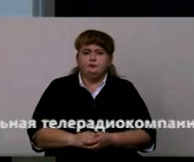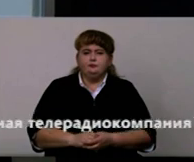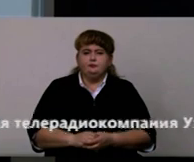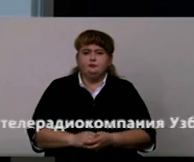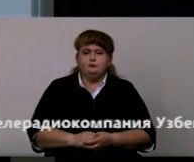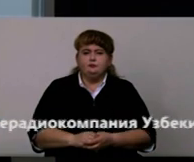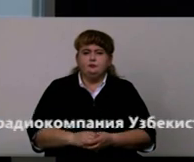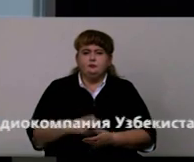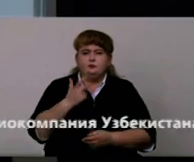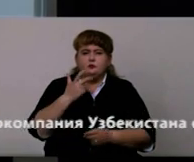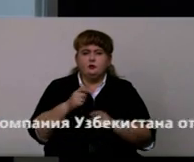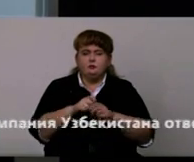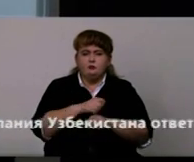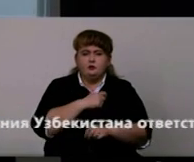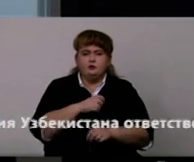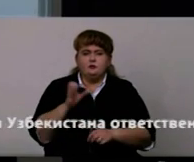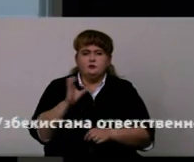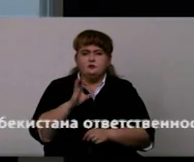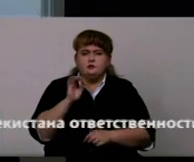3 метра в секунду.